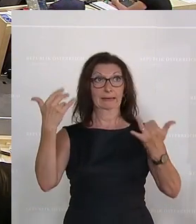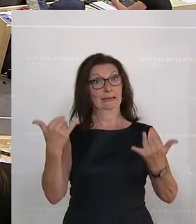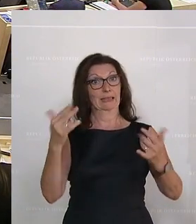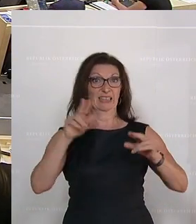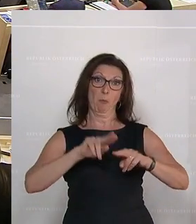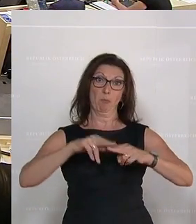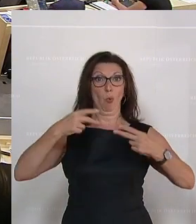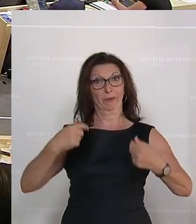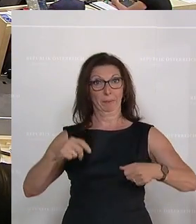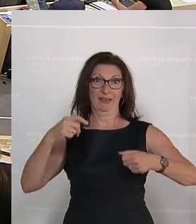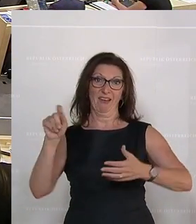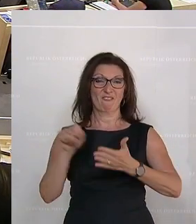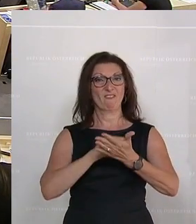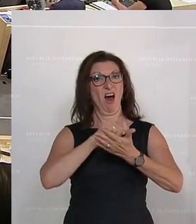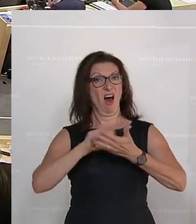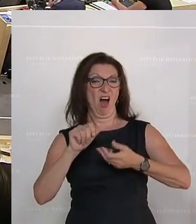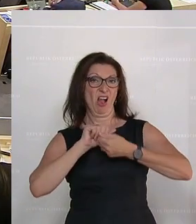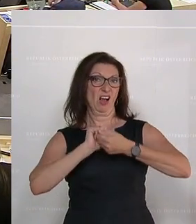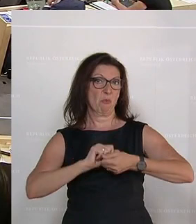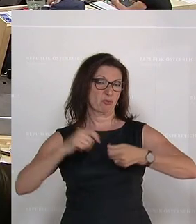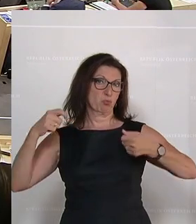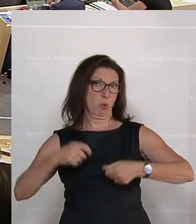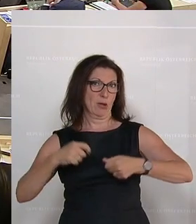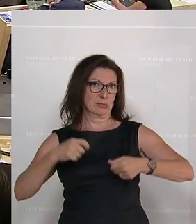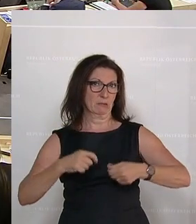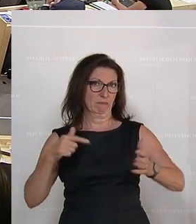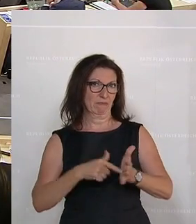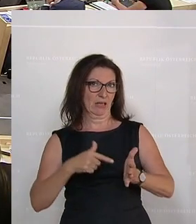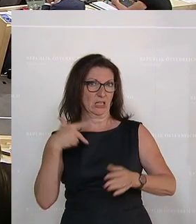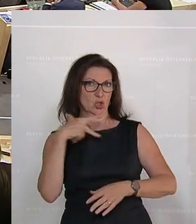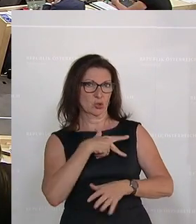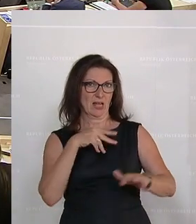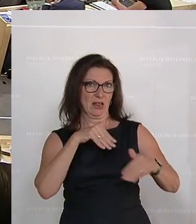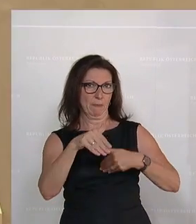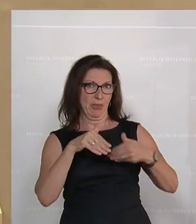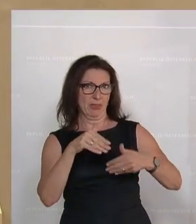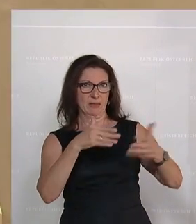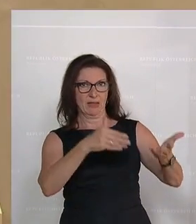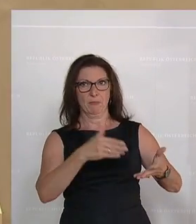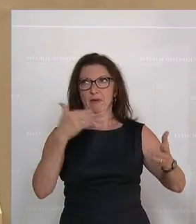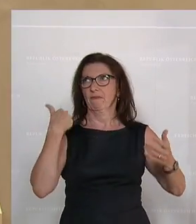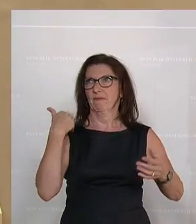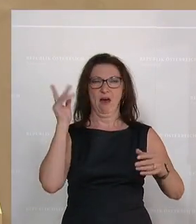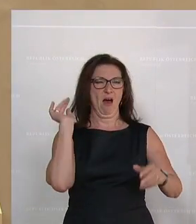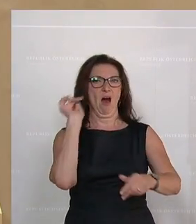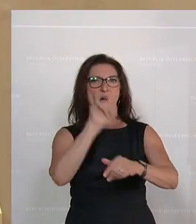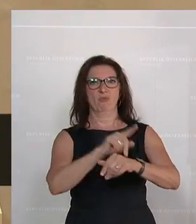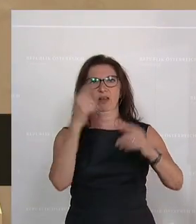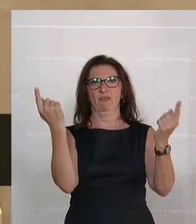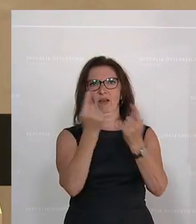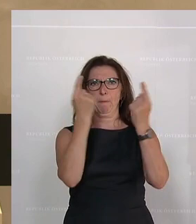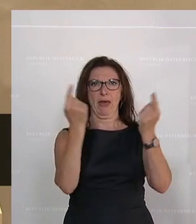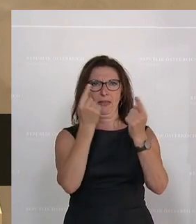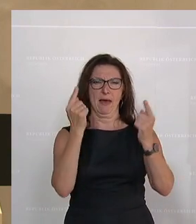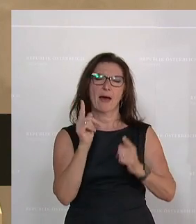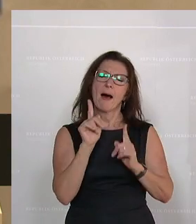er ist wirtschafts und sozialsprecher der news sozialministerium bei jung von matt eine kampagnen auftrag gibt aber was